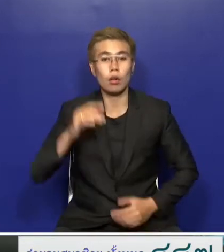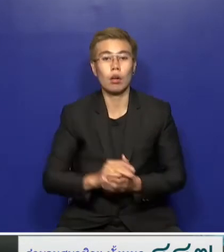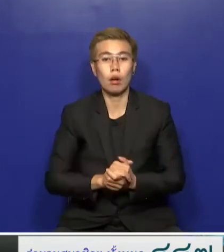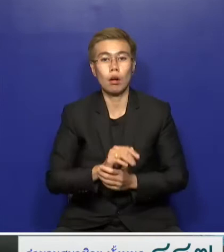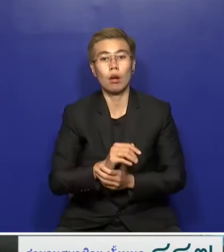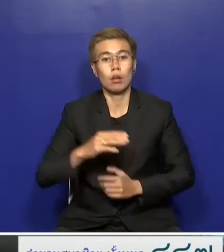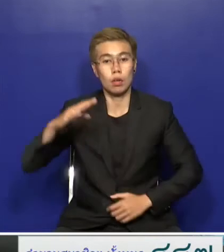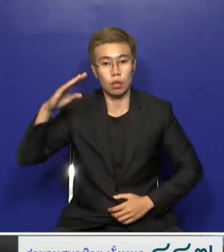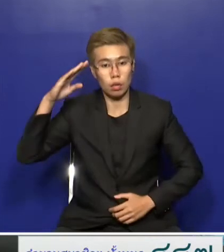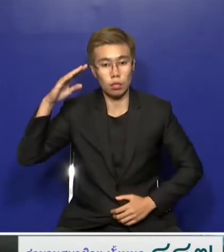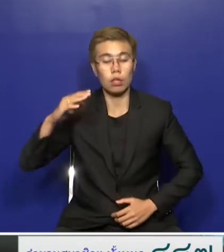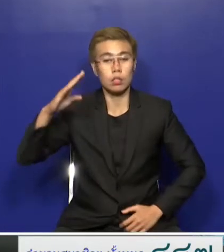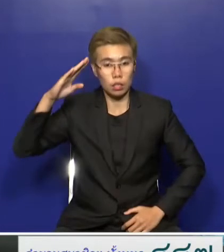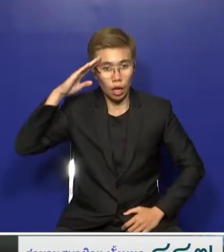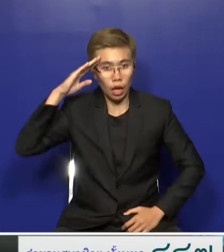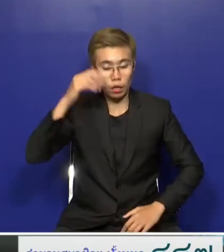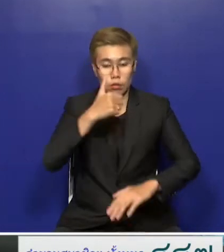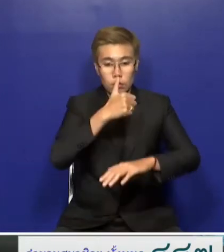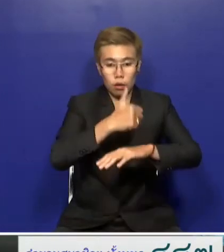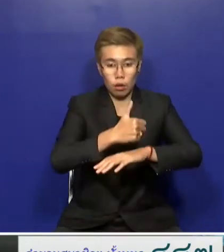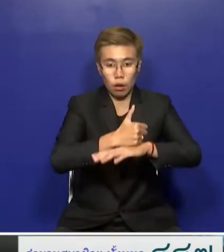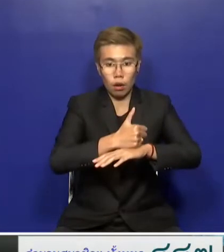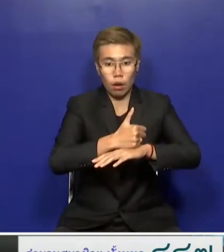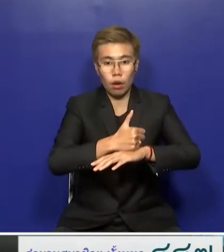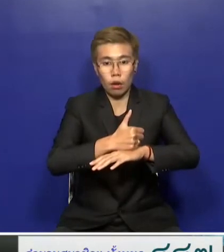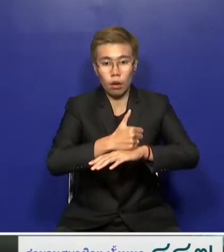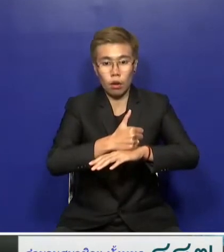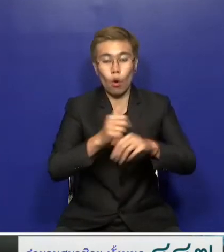ร.ผบ.ทบ.ตลอดจน